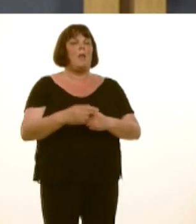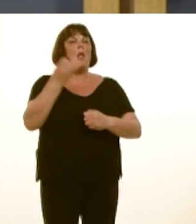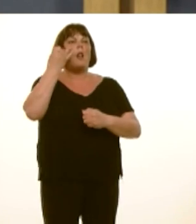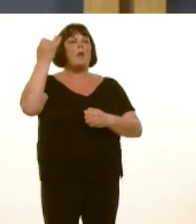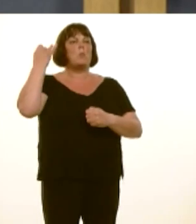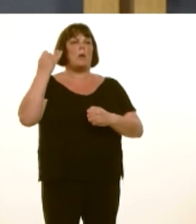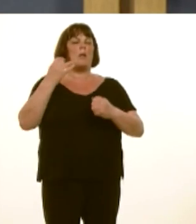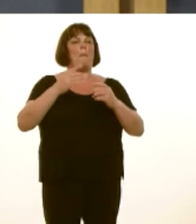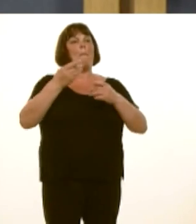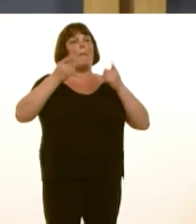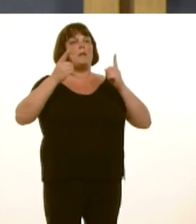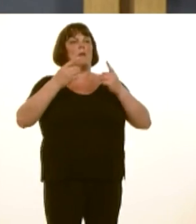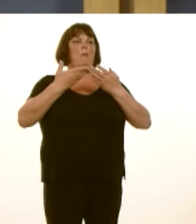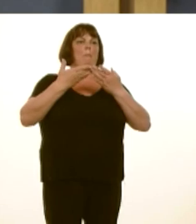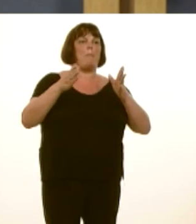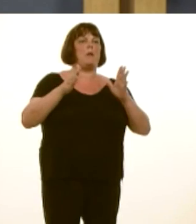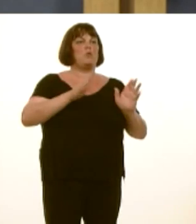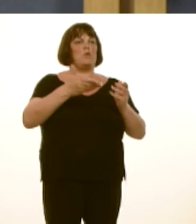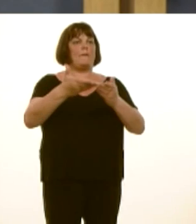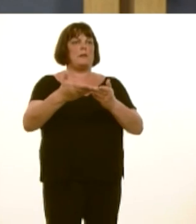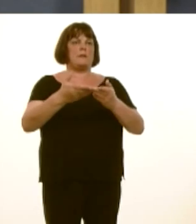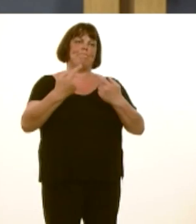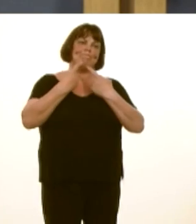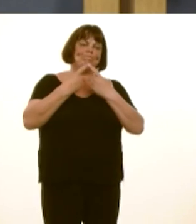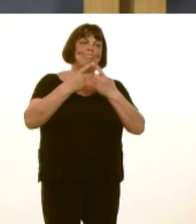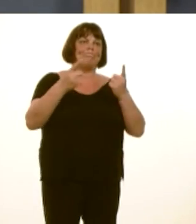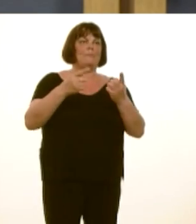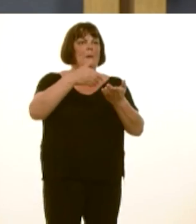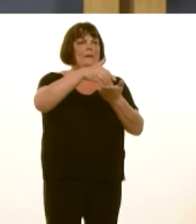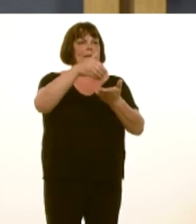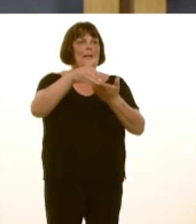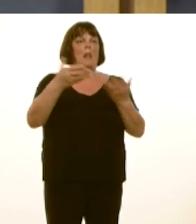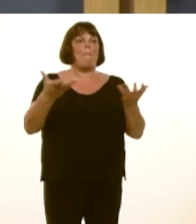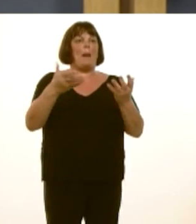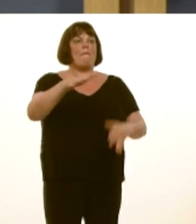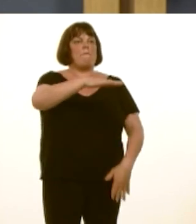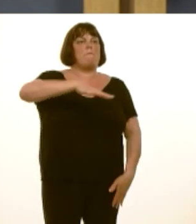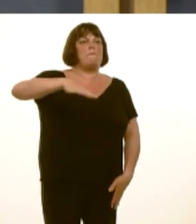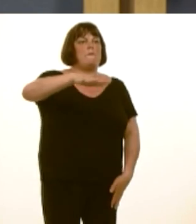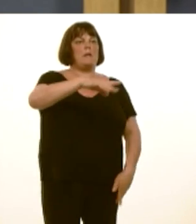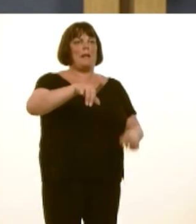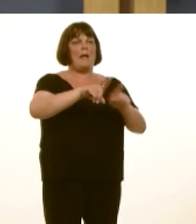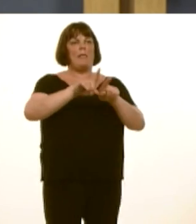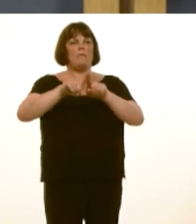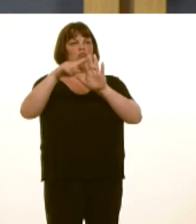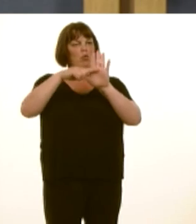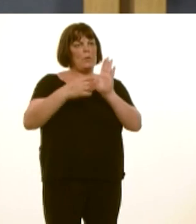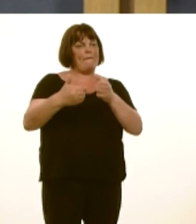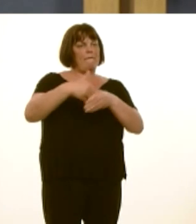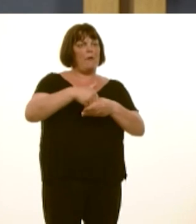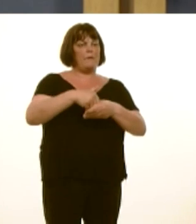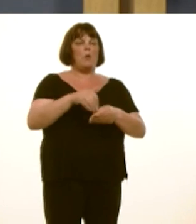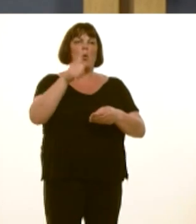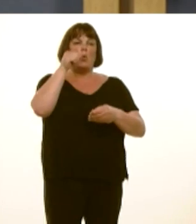ar reoliadau gwerthiant cie-chwarae. O dan bwysau cyllidol ar Llywodraeth leol nawr, mae